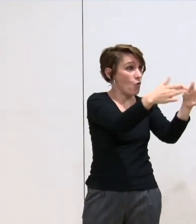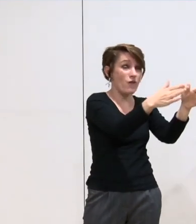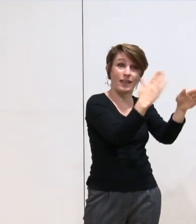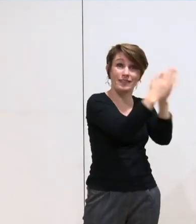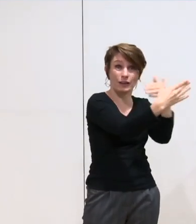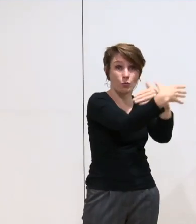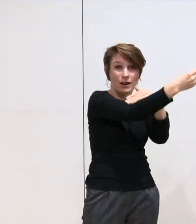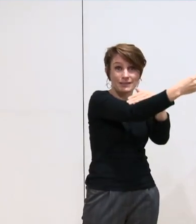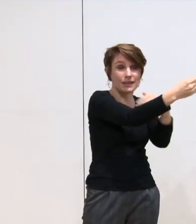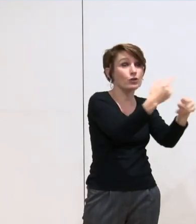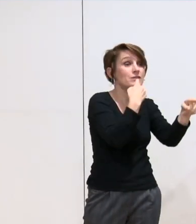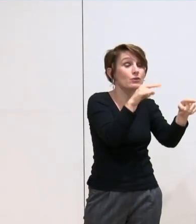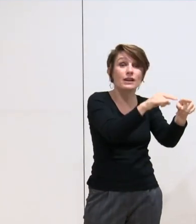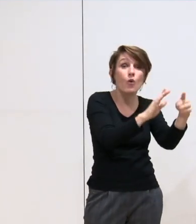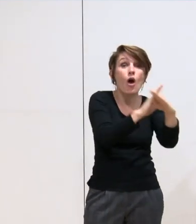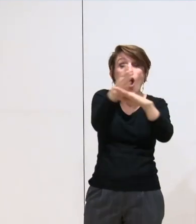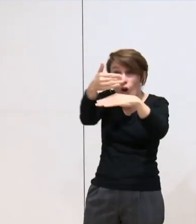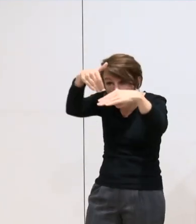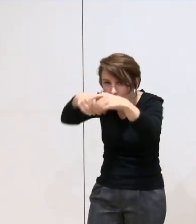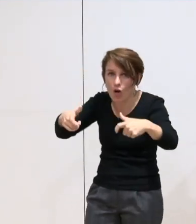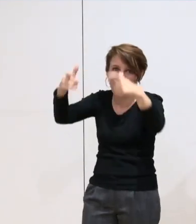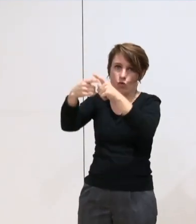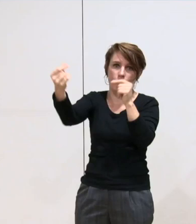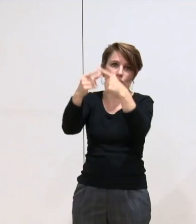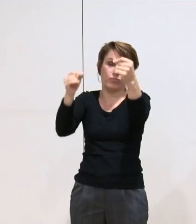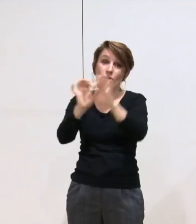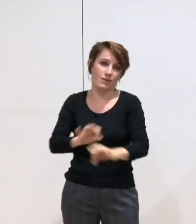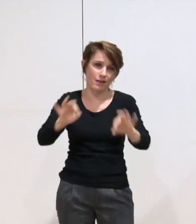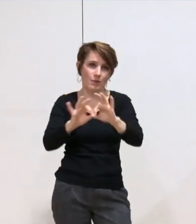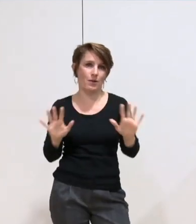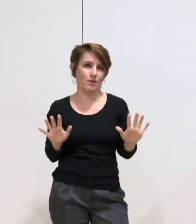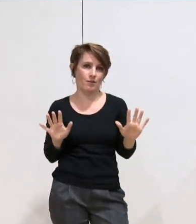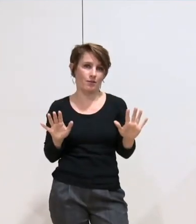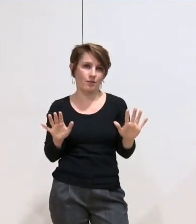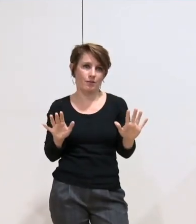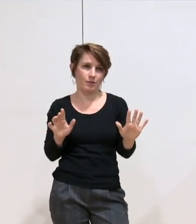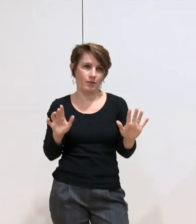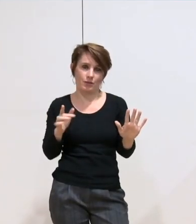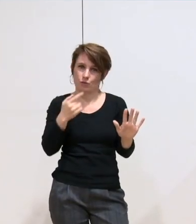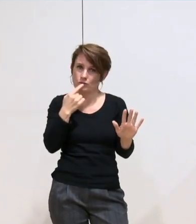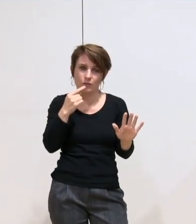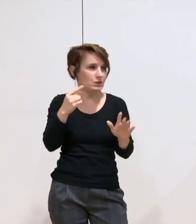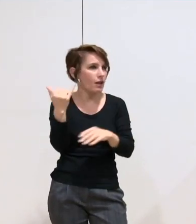n'avait pas accès à ce qu'on appelle l'ERP, enfin, l'établissement recevant du public nécessitant les moyens mis à disposition, ce qu'on appelle un